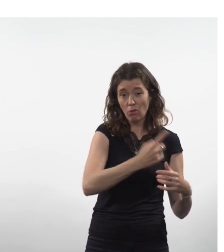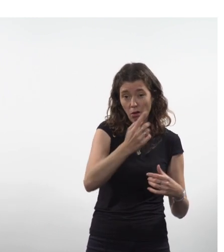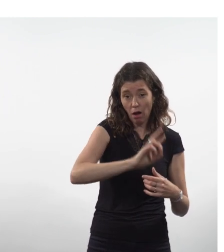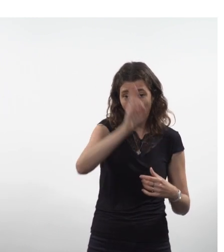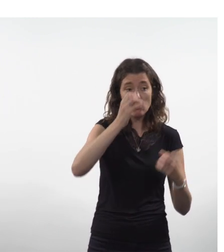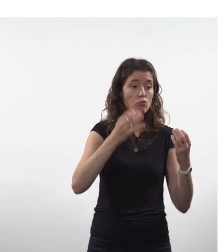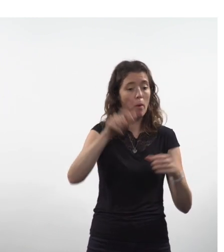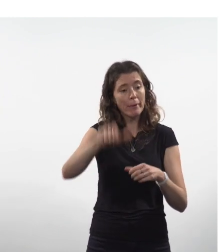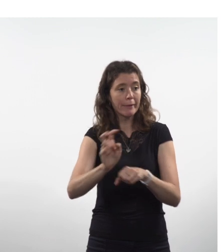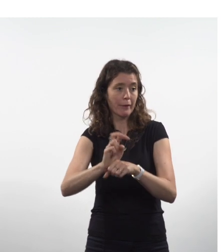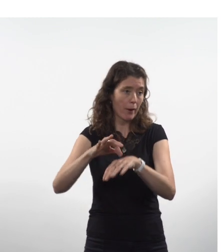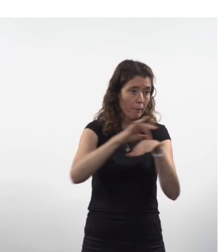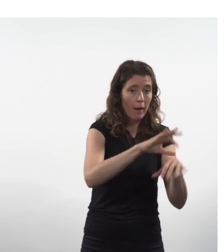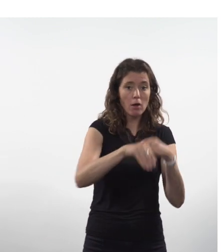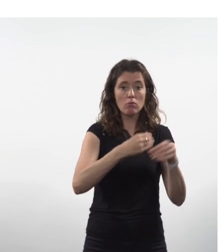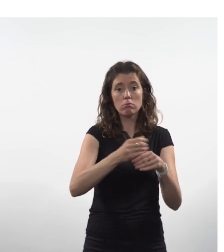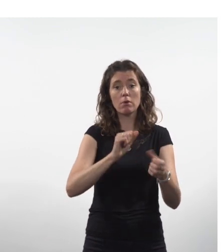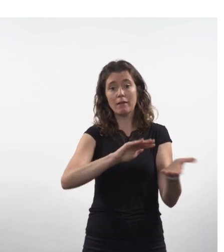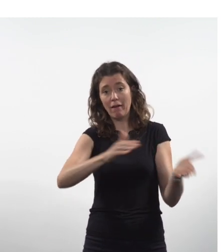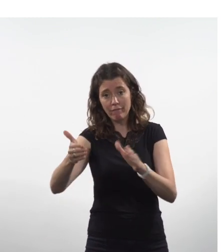par un éducateur, ou par un interface de